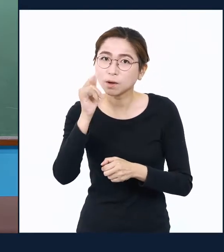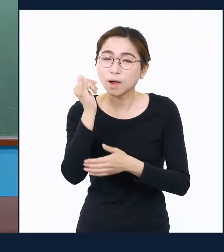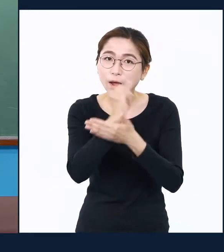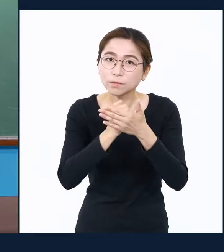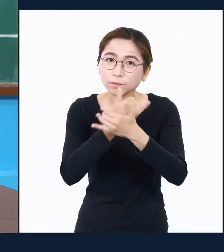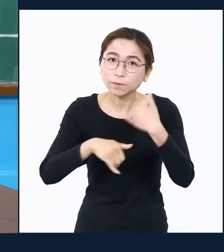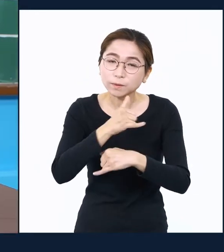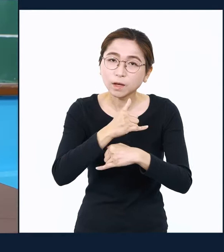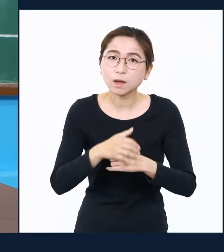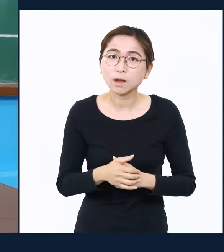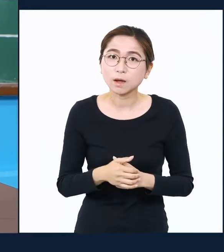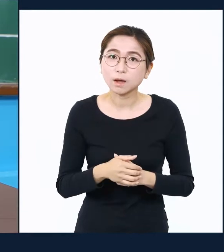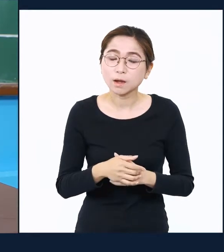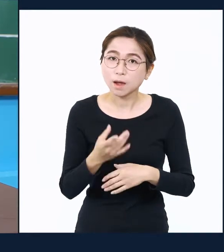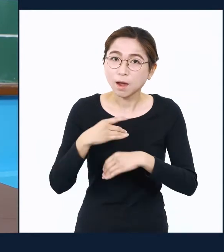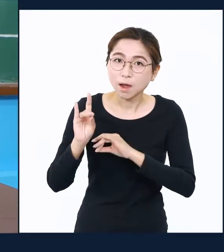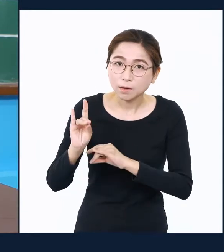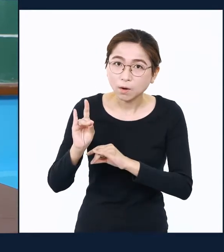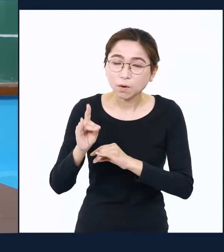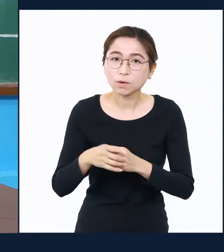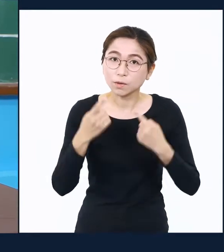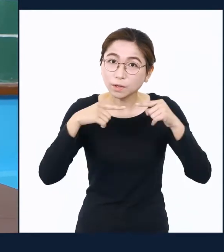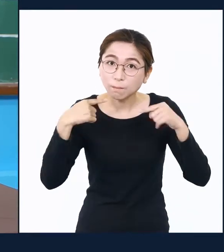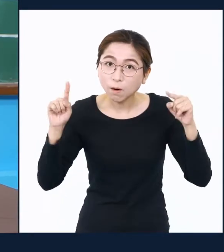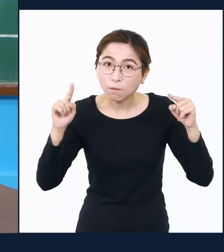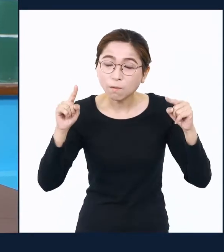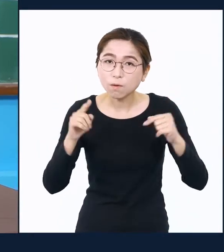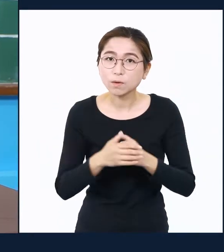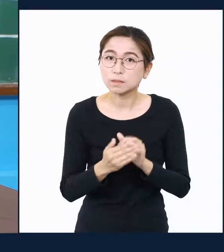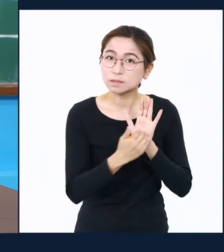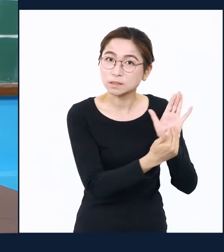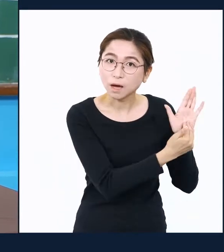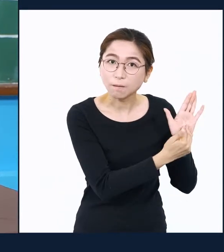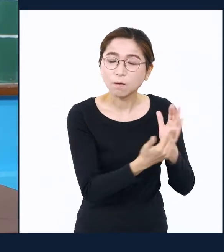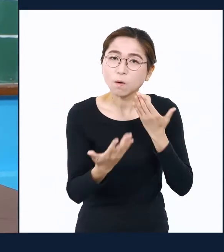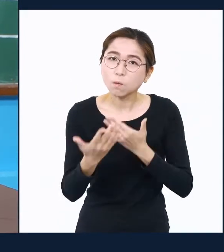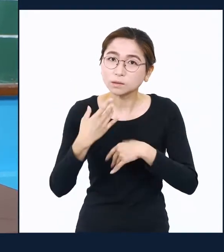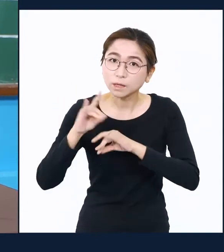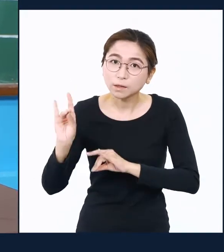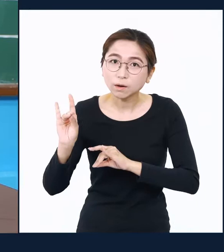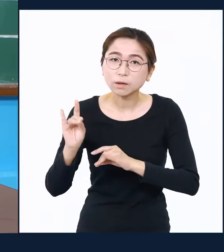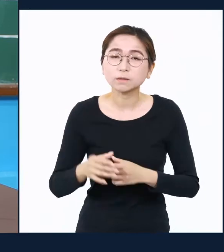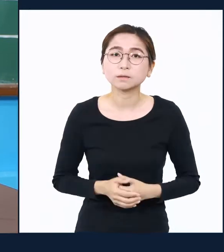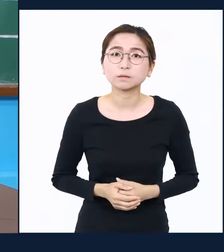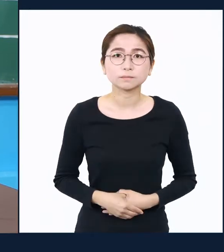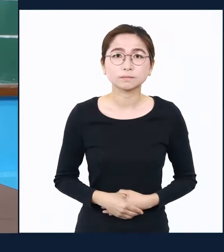么艺文活动呢？戏剧、户外音乐会、展览，还是戏曲